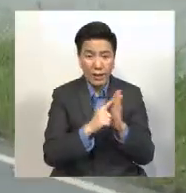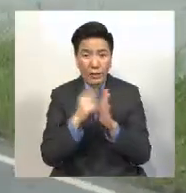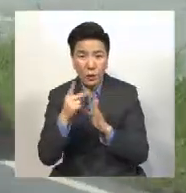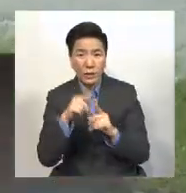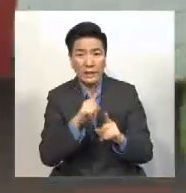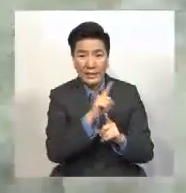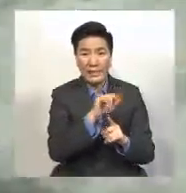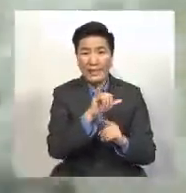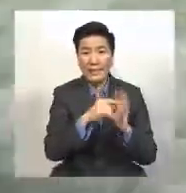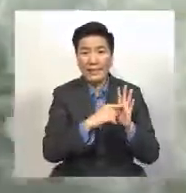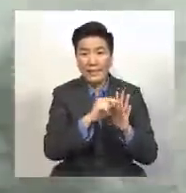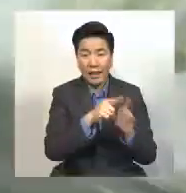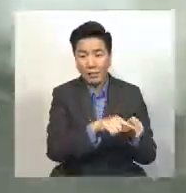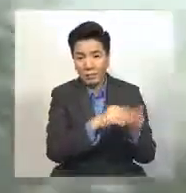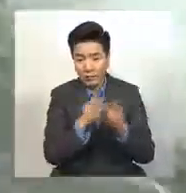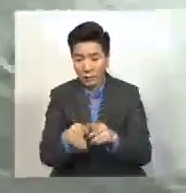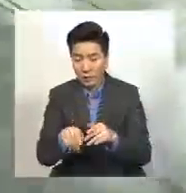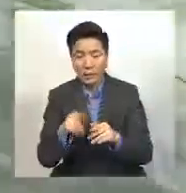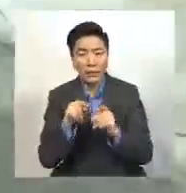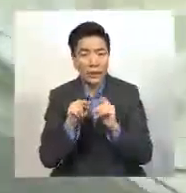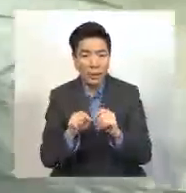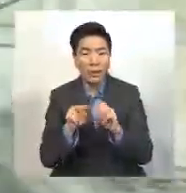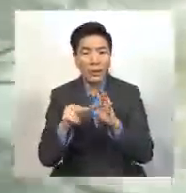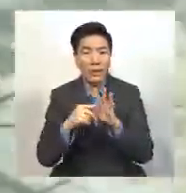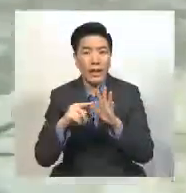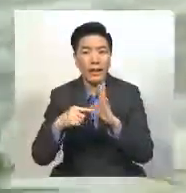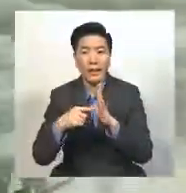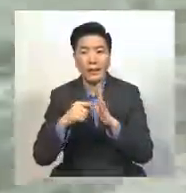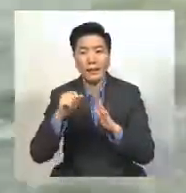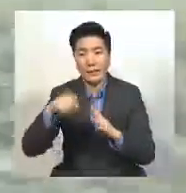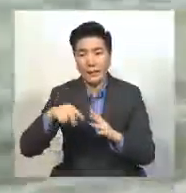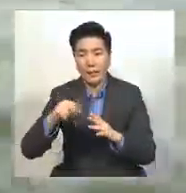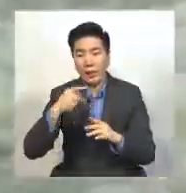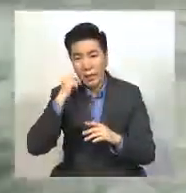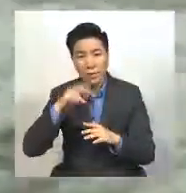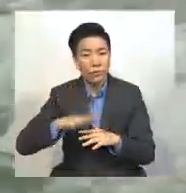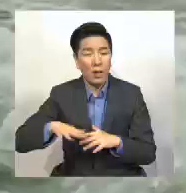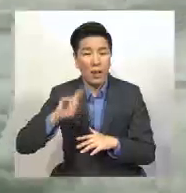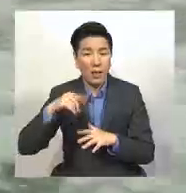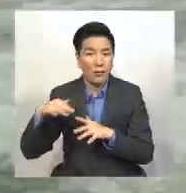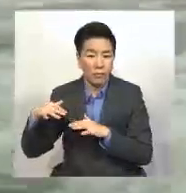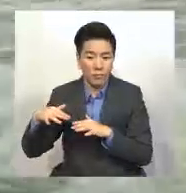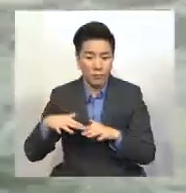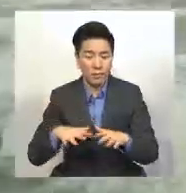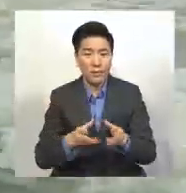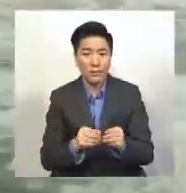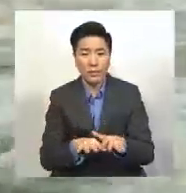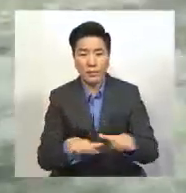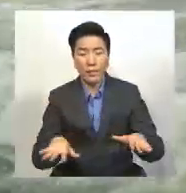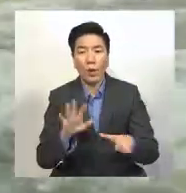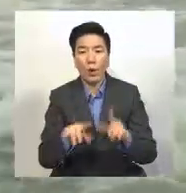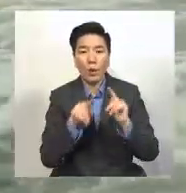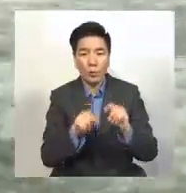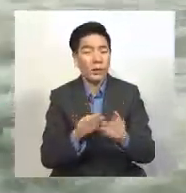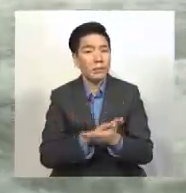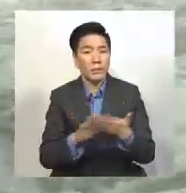ากลำน้ำยังที่มาจากตำบลวังหลวงตำบลนาแซงอำเภอเสรภูมิตอนนี้มวลน้ำระลอกแรกเข้ามาในพื้นที่ของต